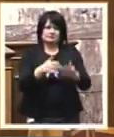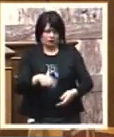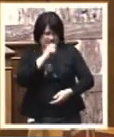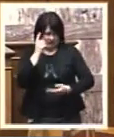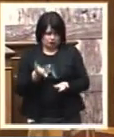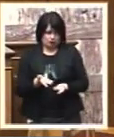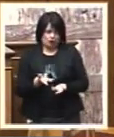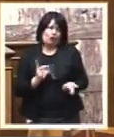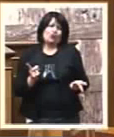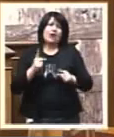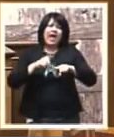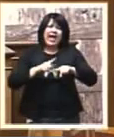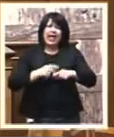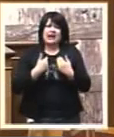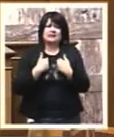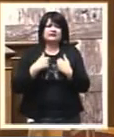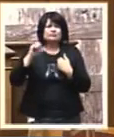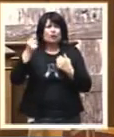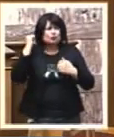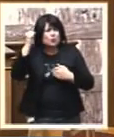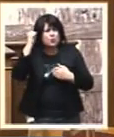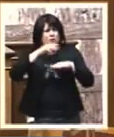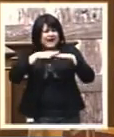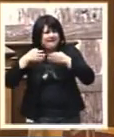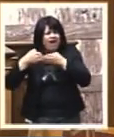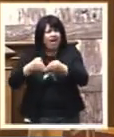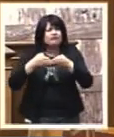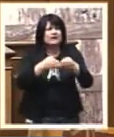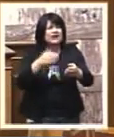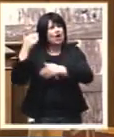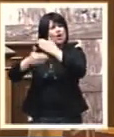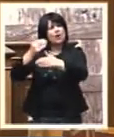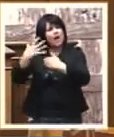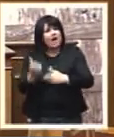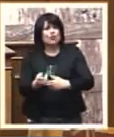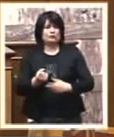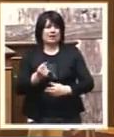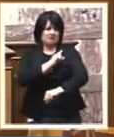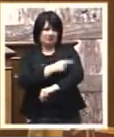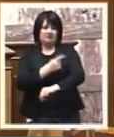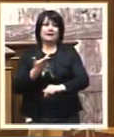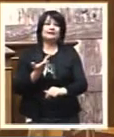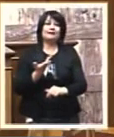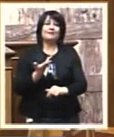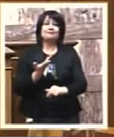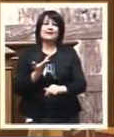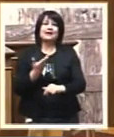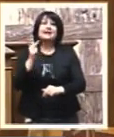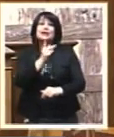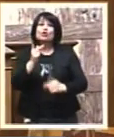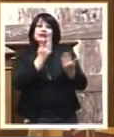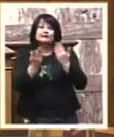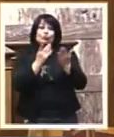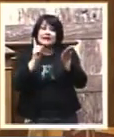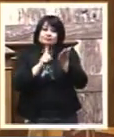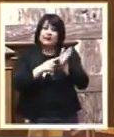είμαστε οι Έλληνες, η πρώτη δύναμη ναυτιλίας στον κόσμο. Γιατί να μην είμαστε πρωτοπόροι στις κοινωνικές σπουδές, όταν εμείς